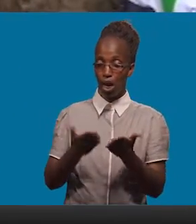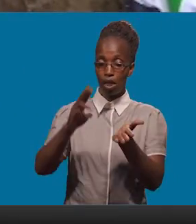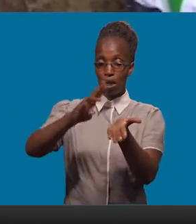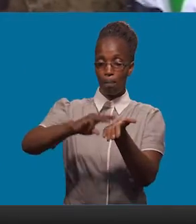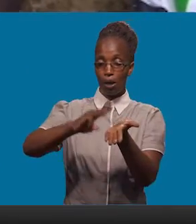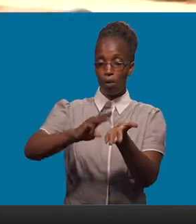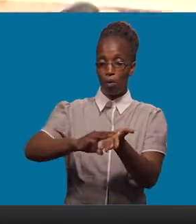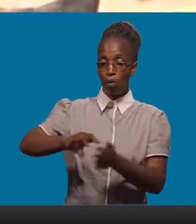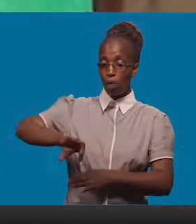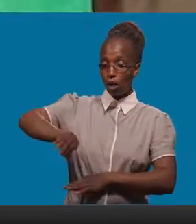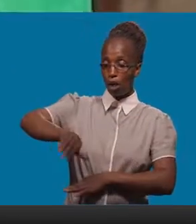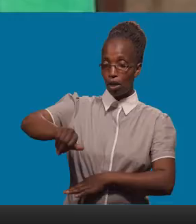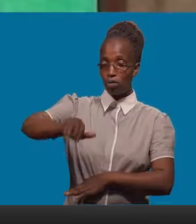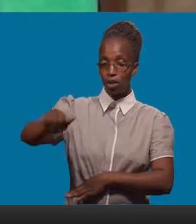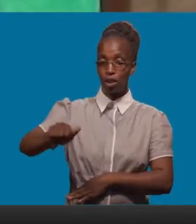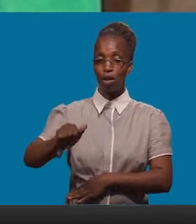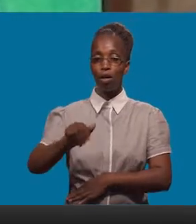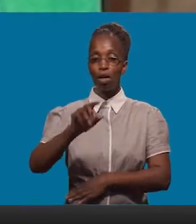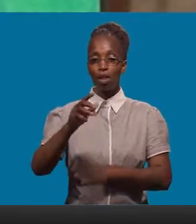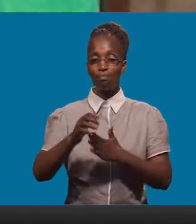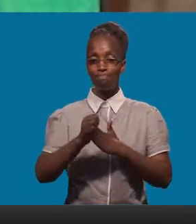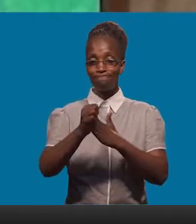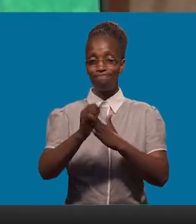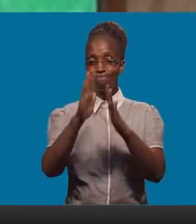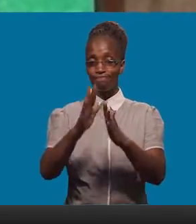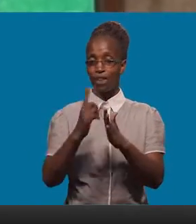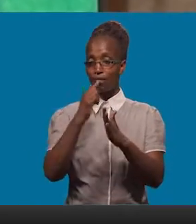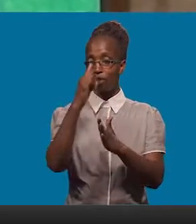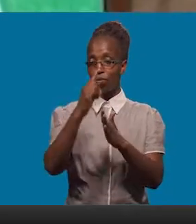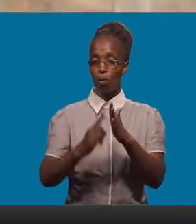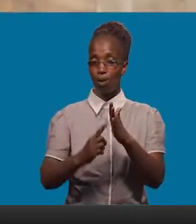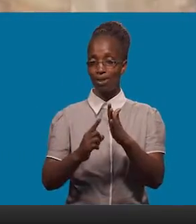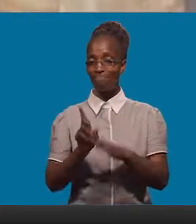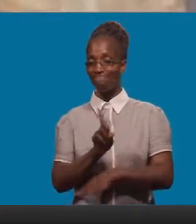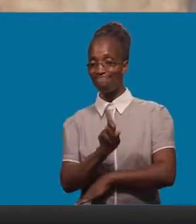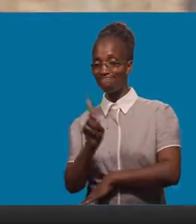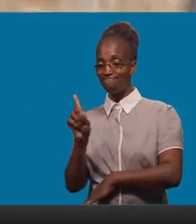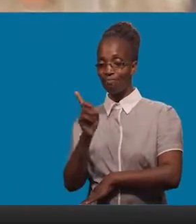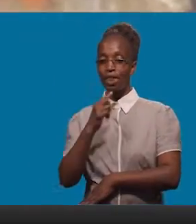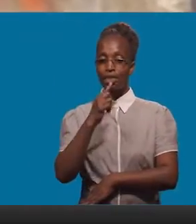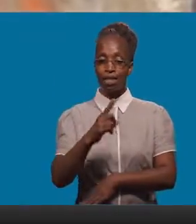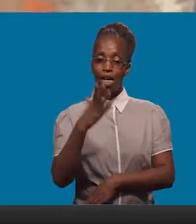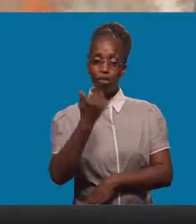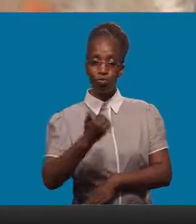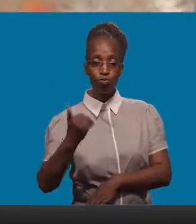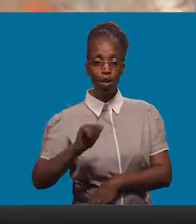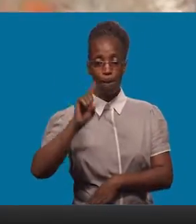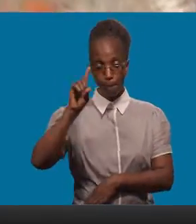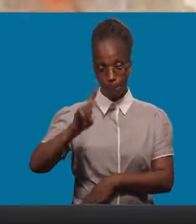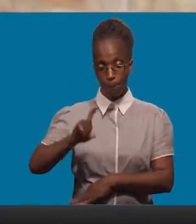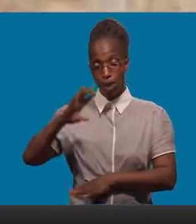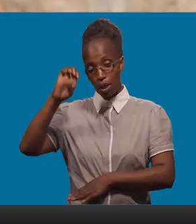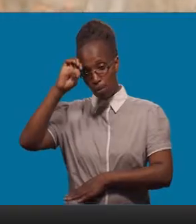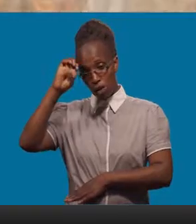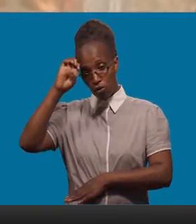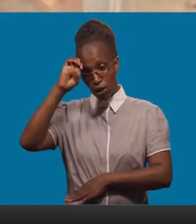wa Safe Engage Foundation alisema kuwa hatua hii ni kuhakikisha watoto wanahamasishwa kuhusu hitaji la kusitisha shughuli